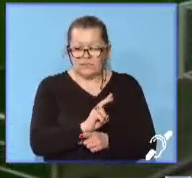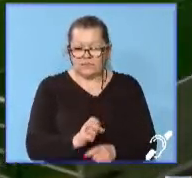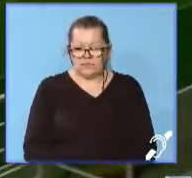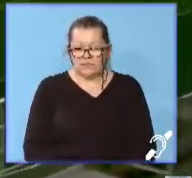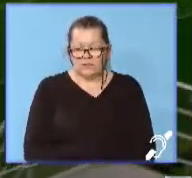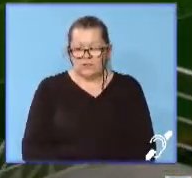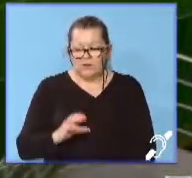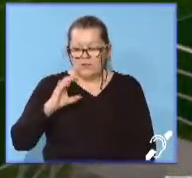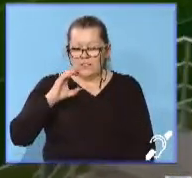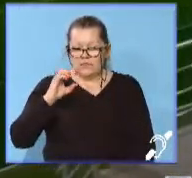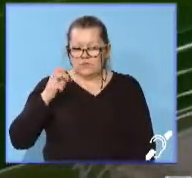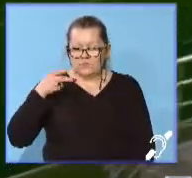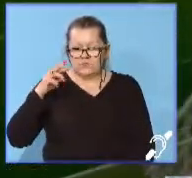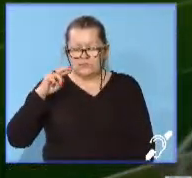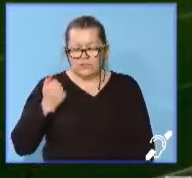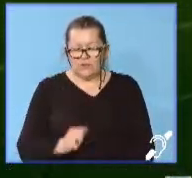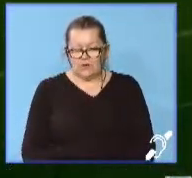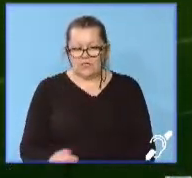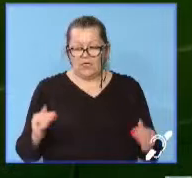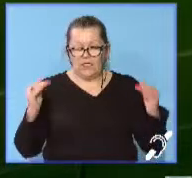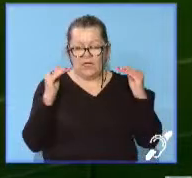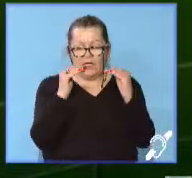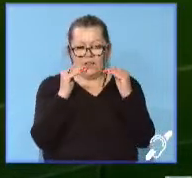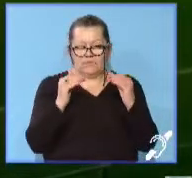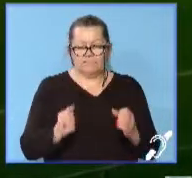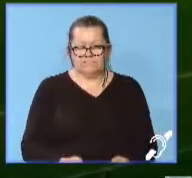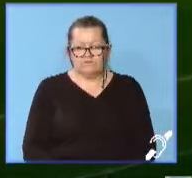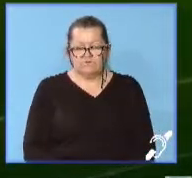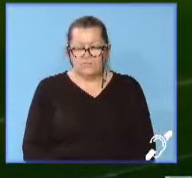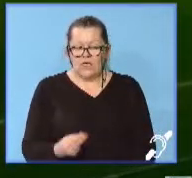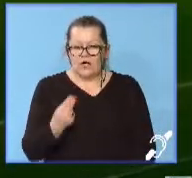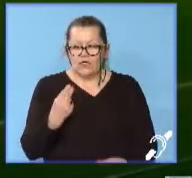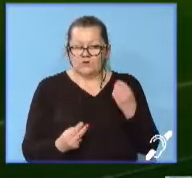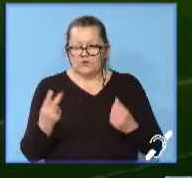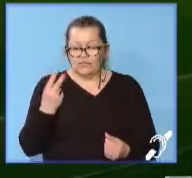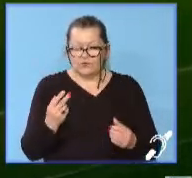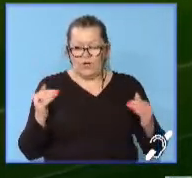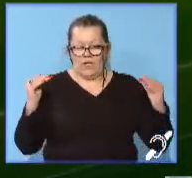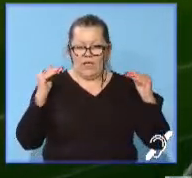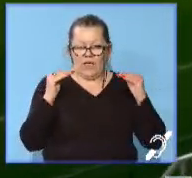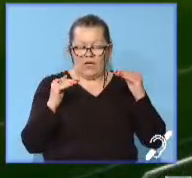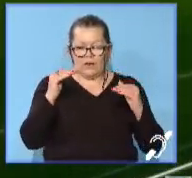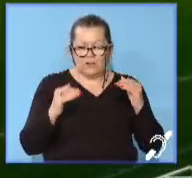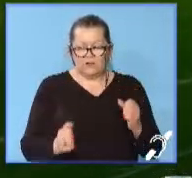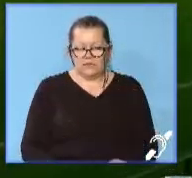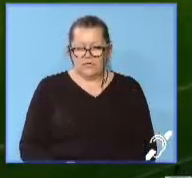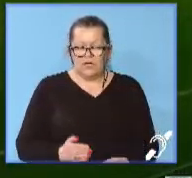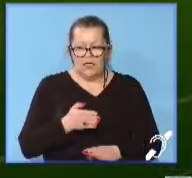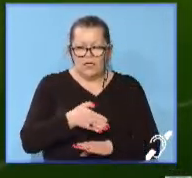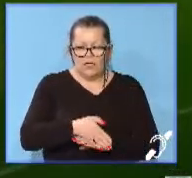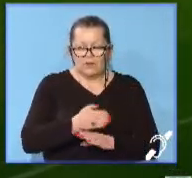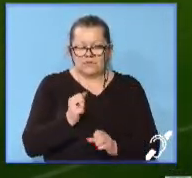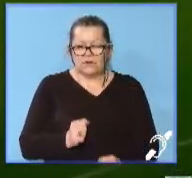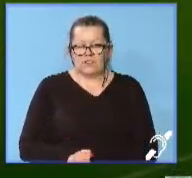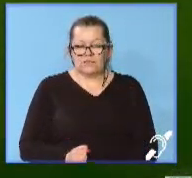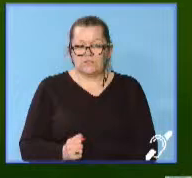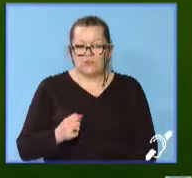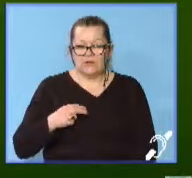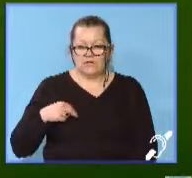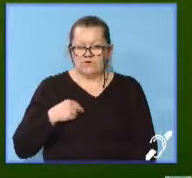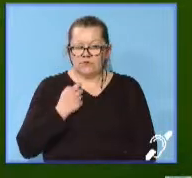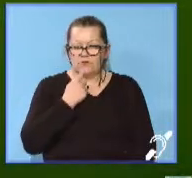cehii au plecat pe contraatac și au restabilit egalitatea partea secundă a fost mai echilibrată a intrat pe teren și a doua achiziție alb albaștrilor